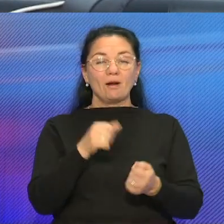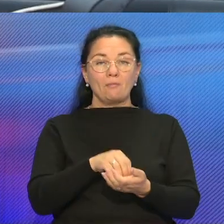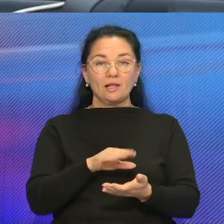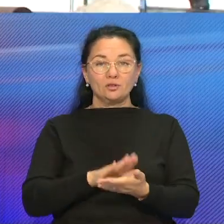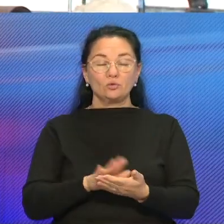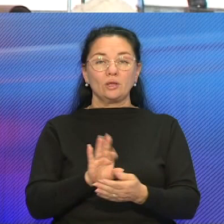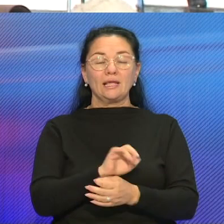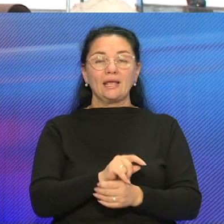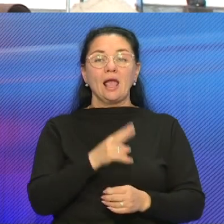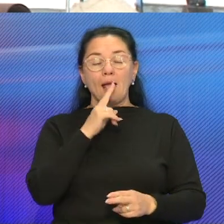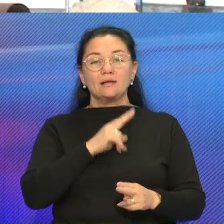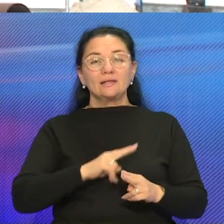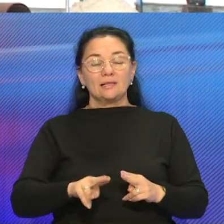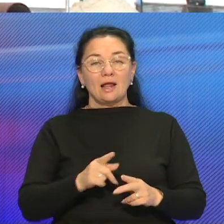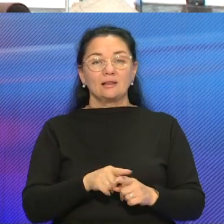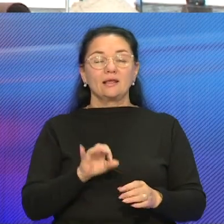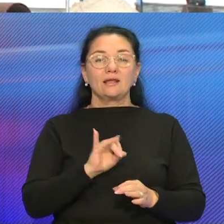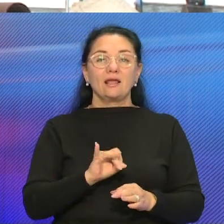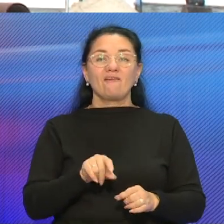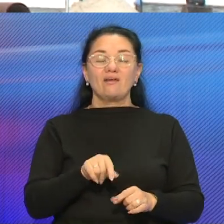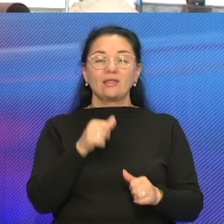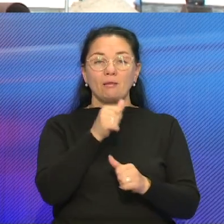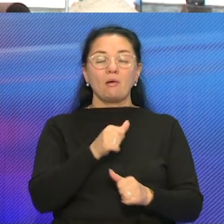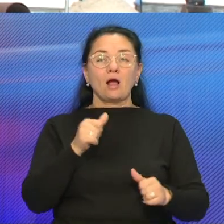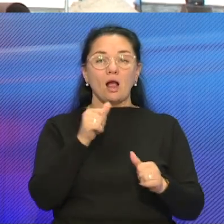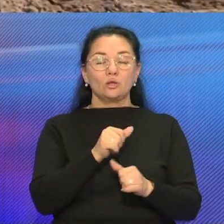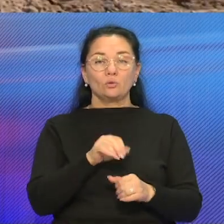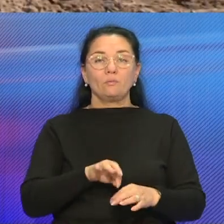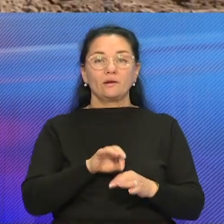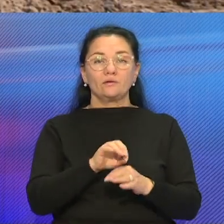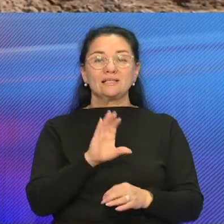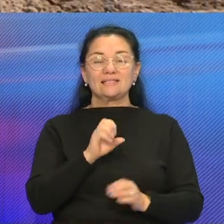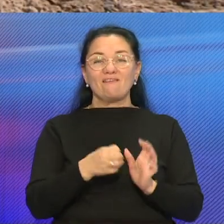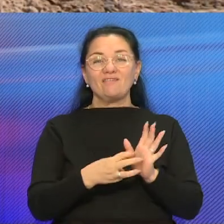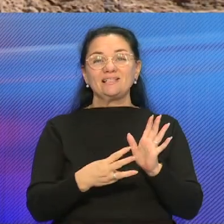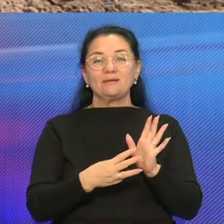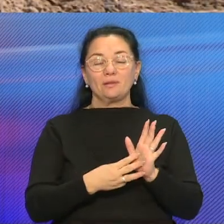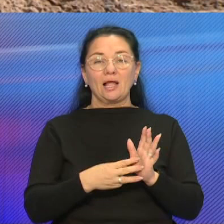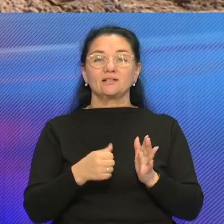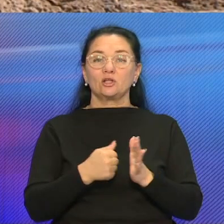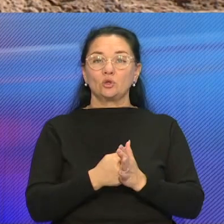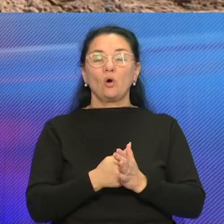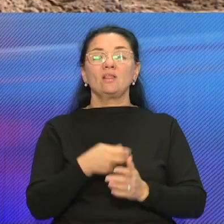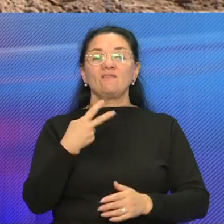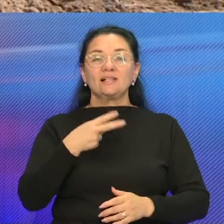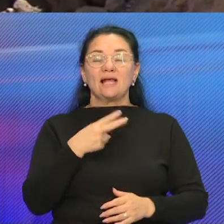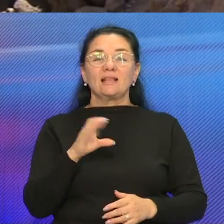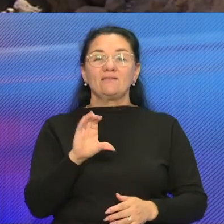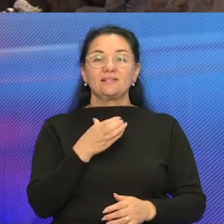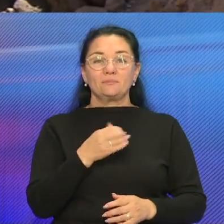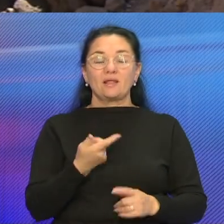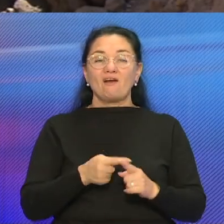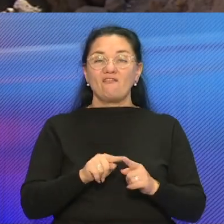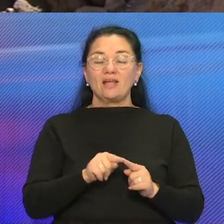В Сюлита плановые испыты пройдут с 18 по 20 вересня. У гэтаперет будут